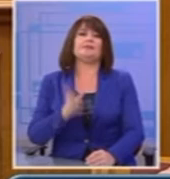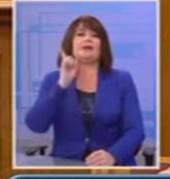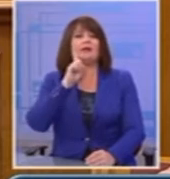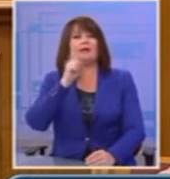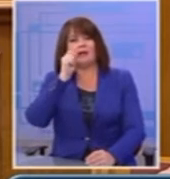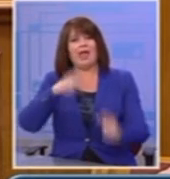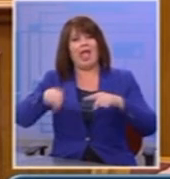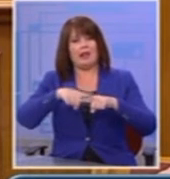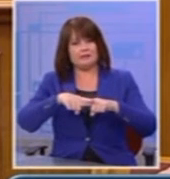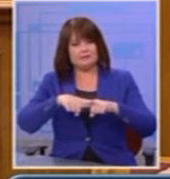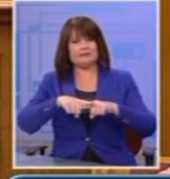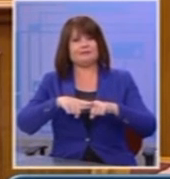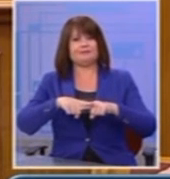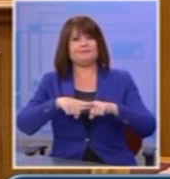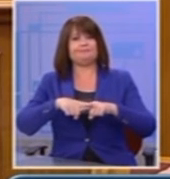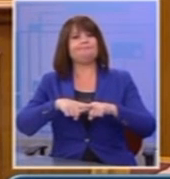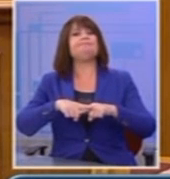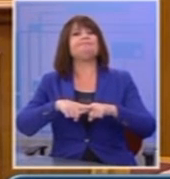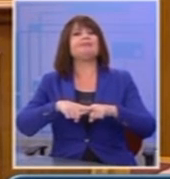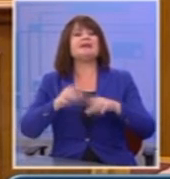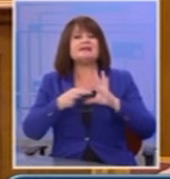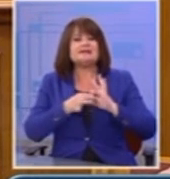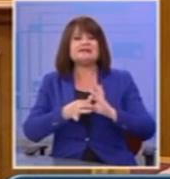Έλληνες χωρίζονται διαρκώς.